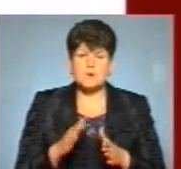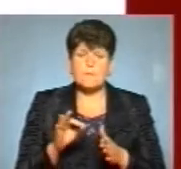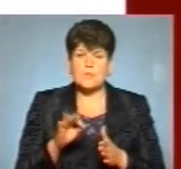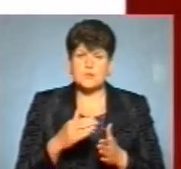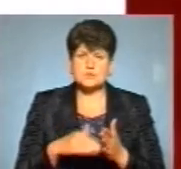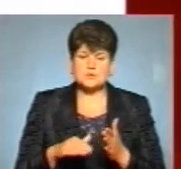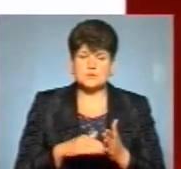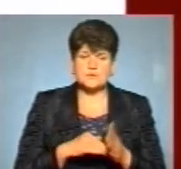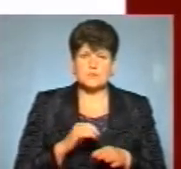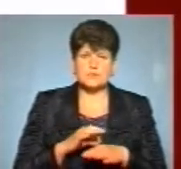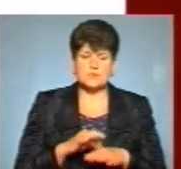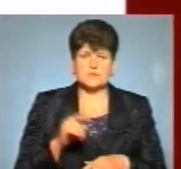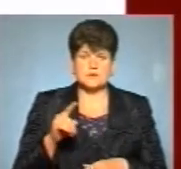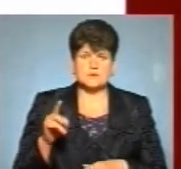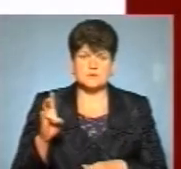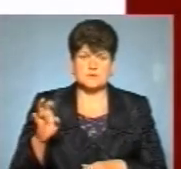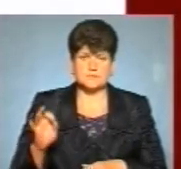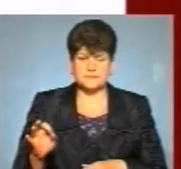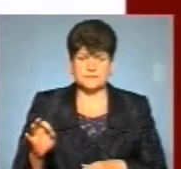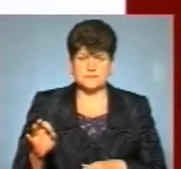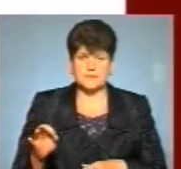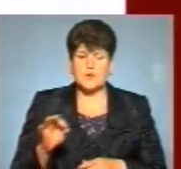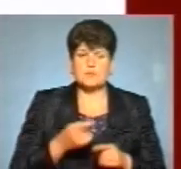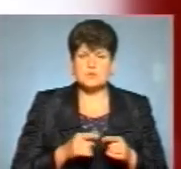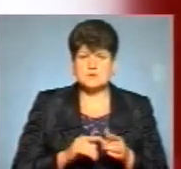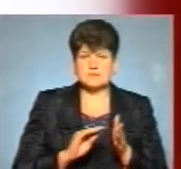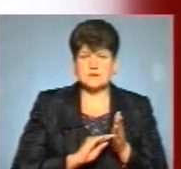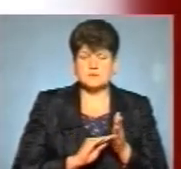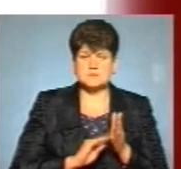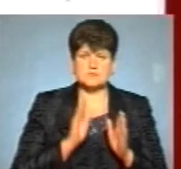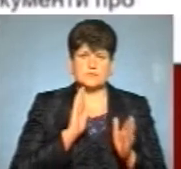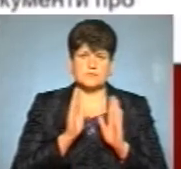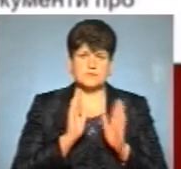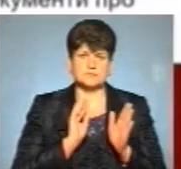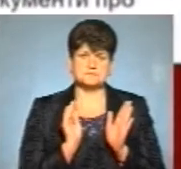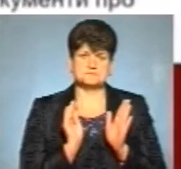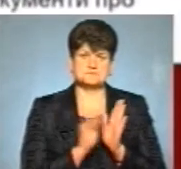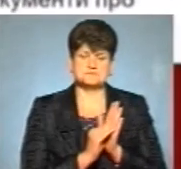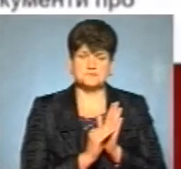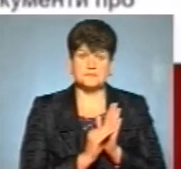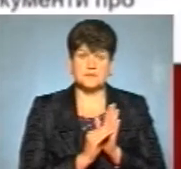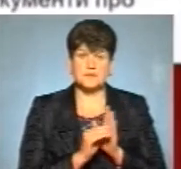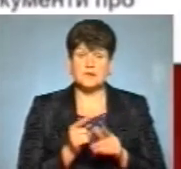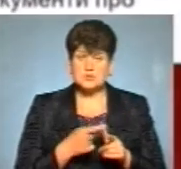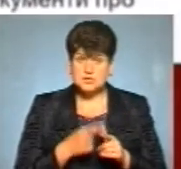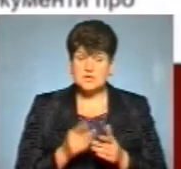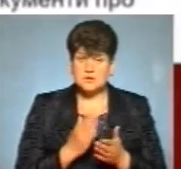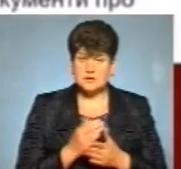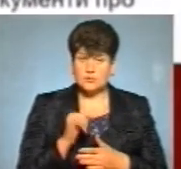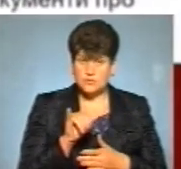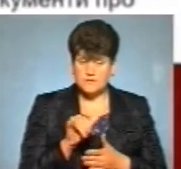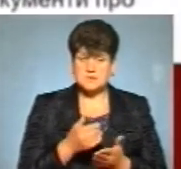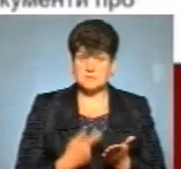скасування проведення зовнішнього незалежного оцінювання. Про це він написав на своїй сторінці у Фейсбуці. От, власне, чи у вас є вже